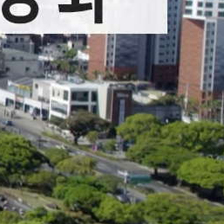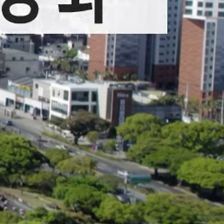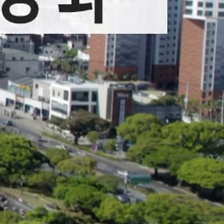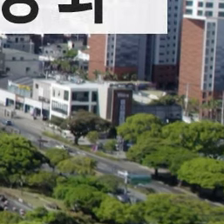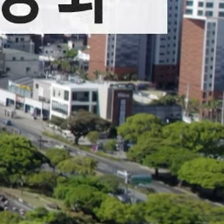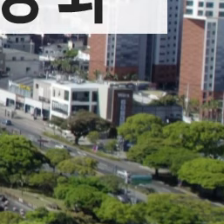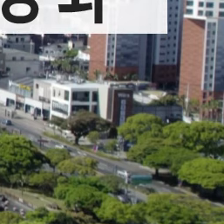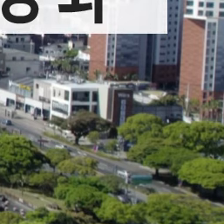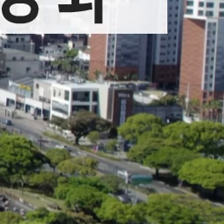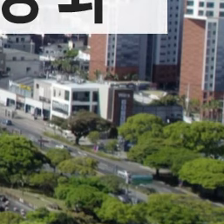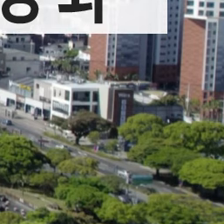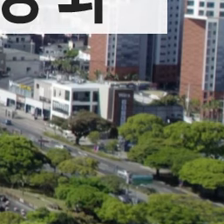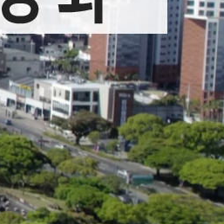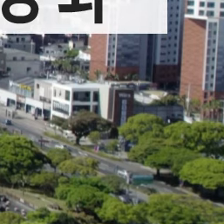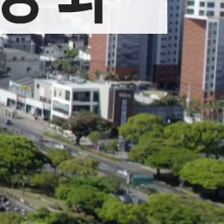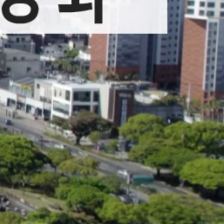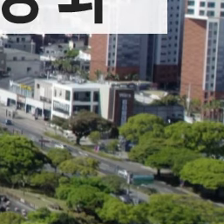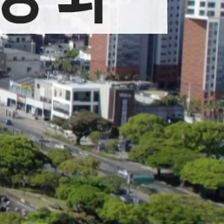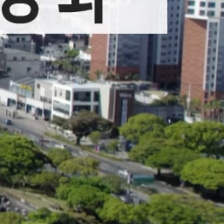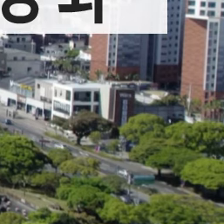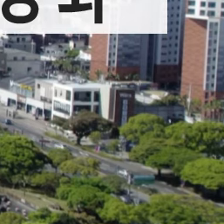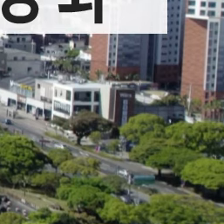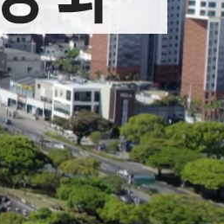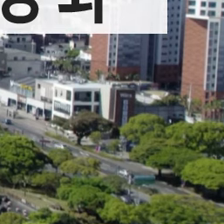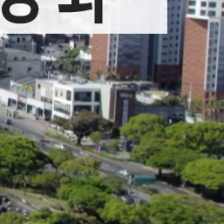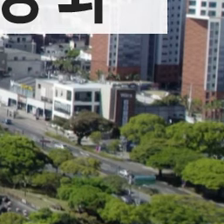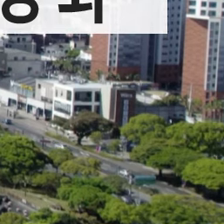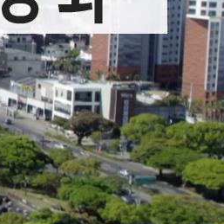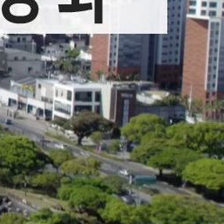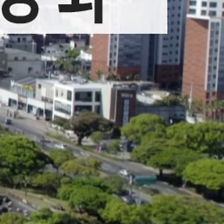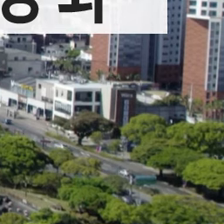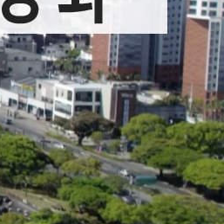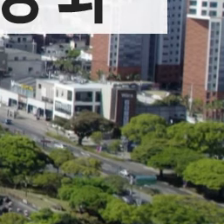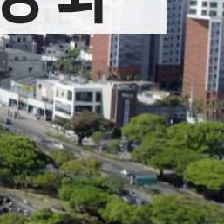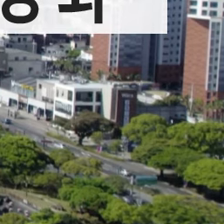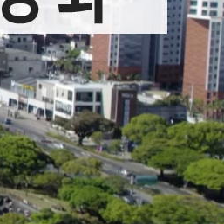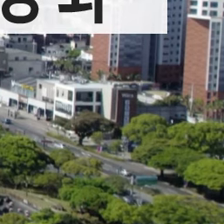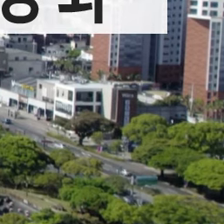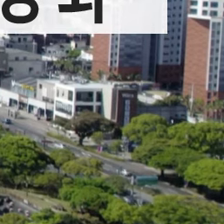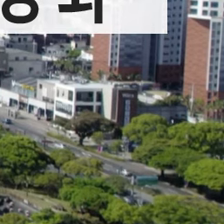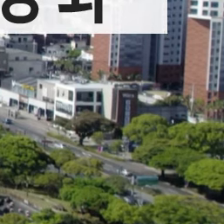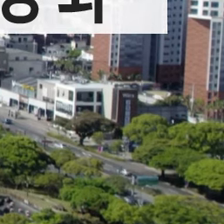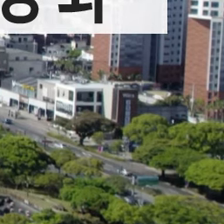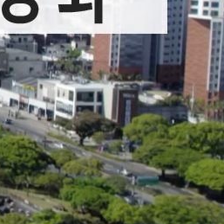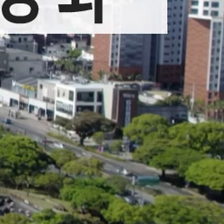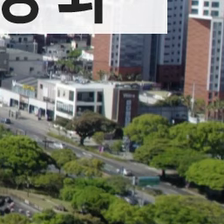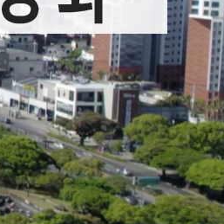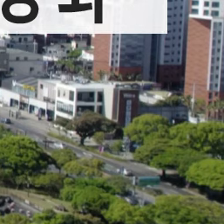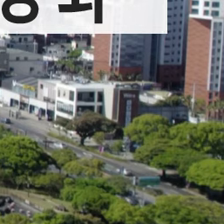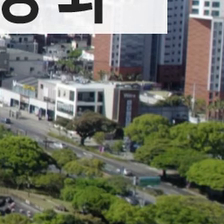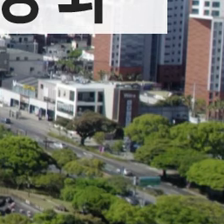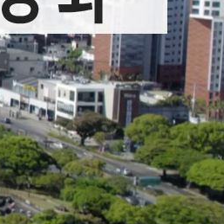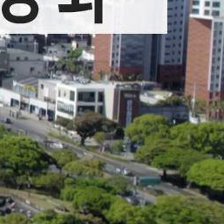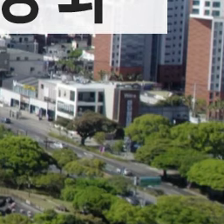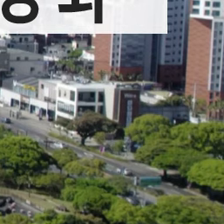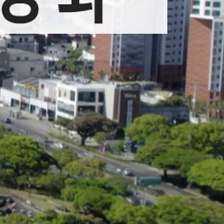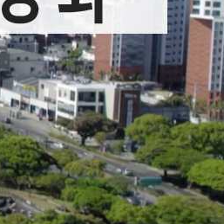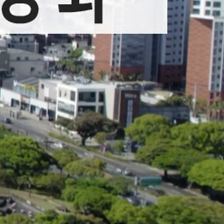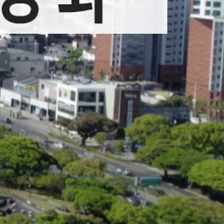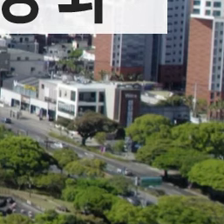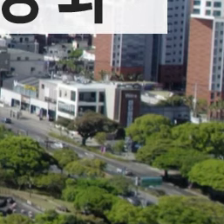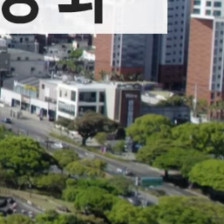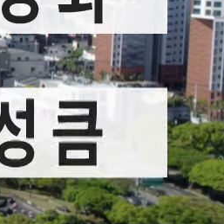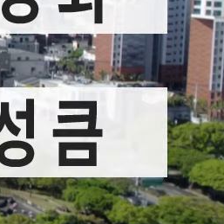제주권 상급종합병원 지정을 위한 전담 조직 4차 회의를 열고 정부와의 협력 방안을 논의했습니다.